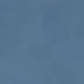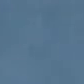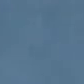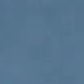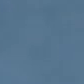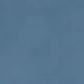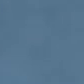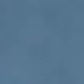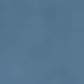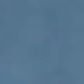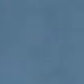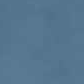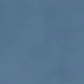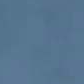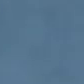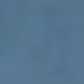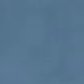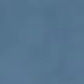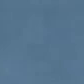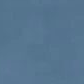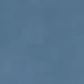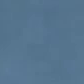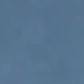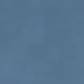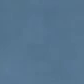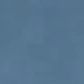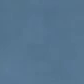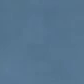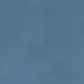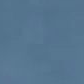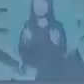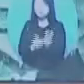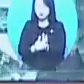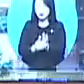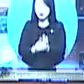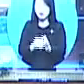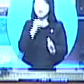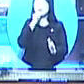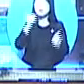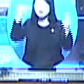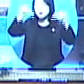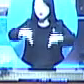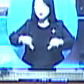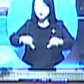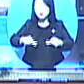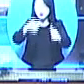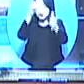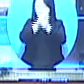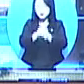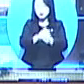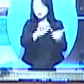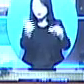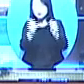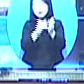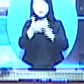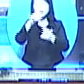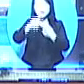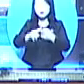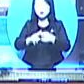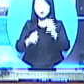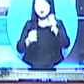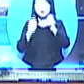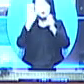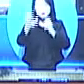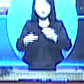짐을 짊어지시고 주님 돌아가신 것입니다. 가난과 저주를 짊어지고 돌아가신 예수님에 대해서 고린도후서